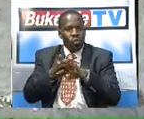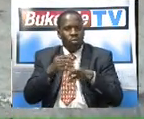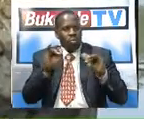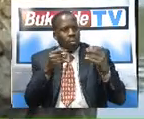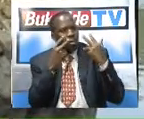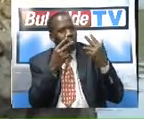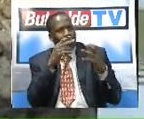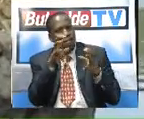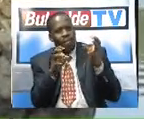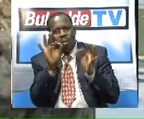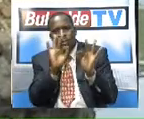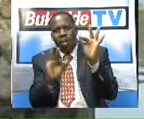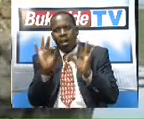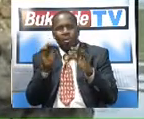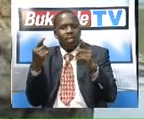esikiriza okulaba.